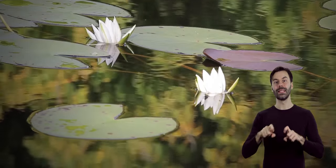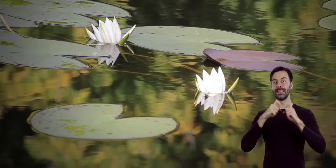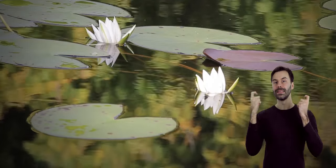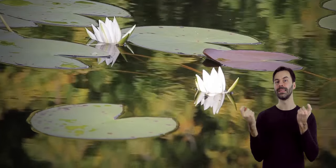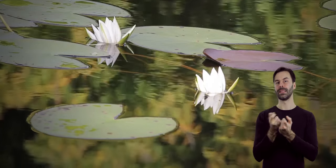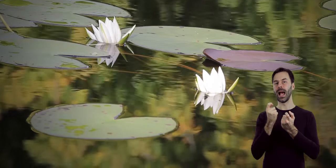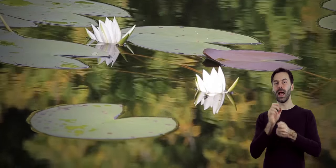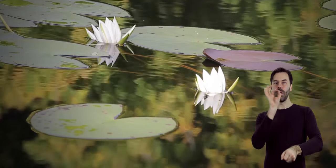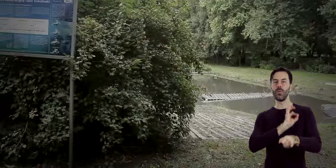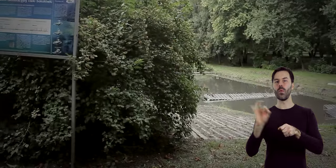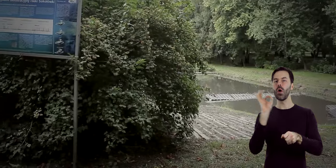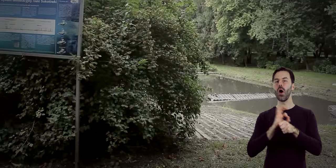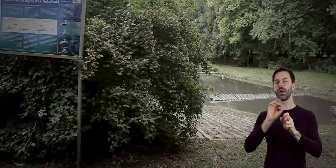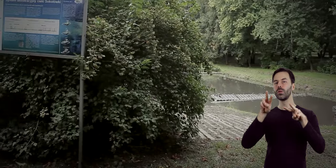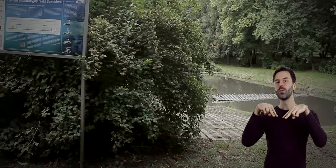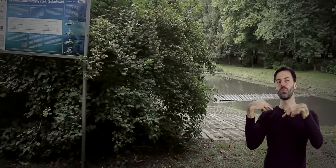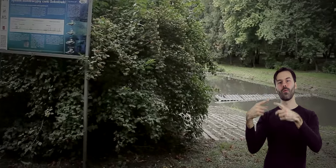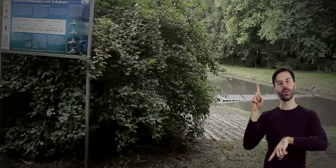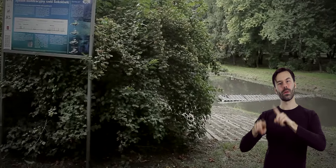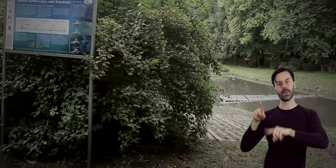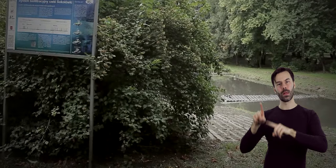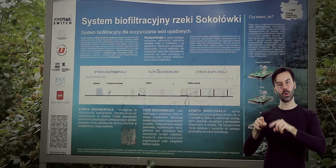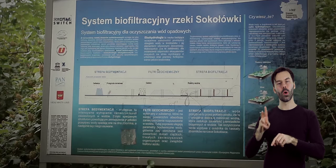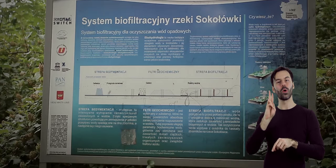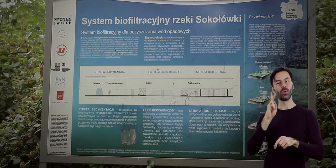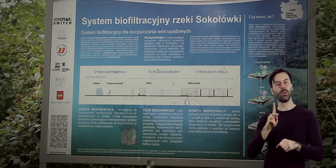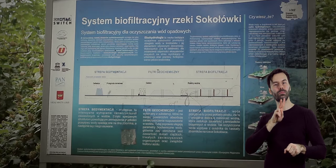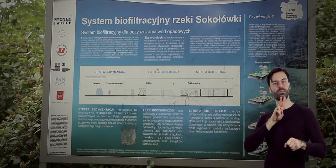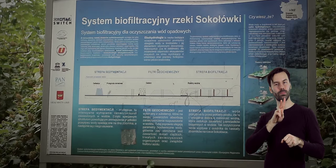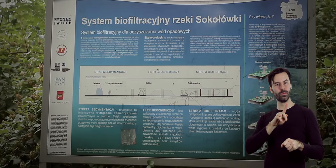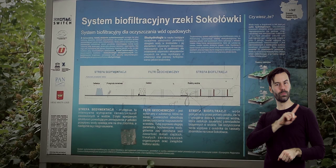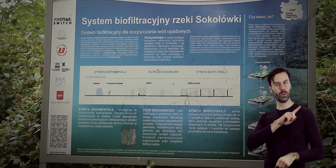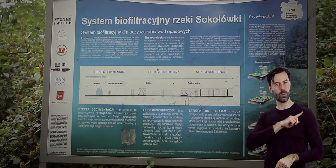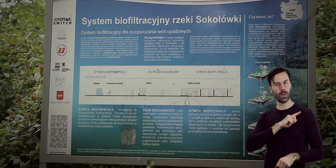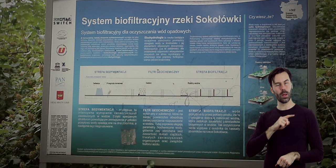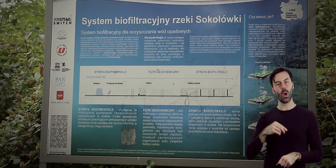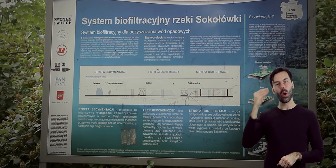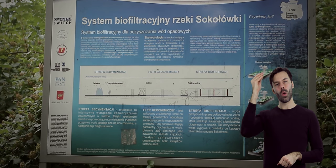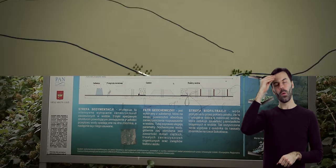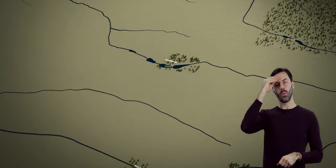Nad całym projektem renaturyzacji pieczę sprawują łódzcy naukowcy.